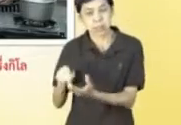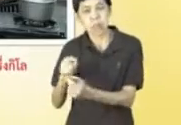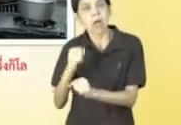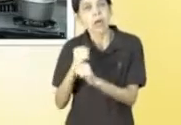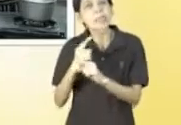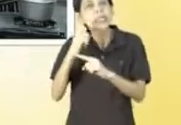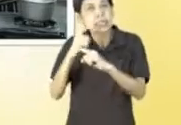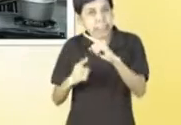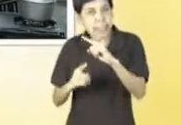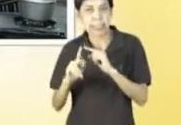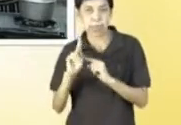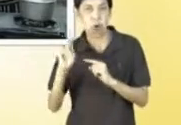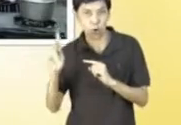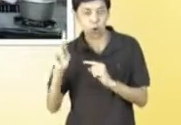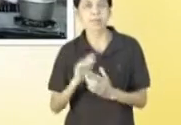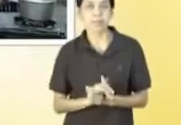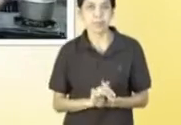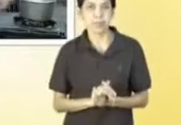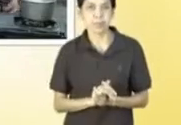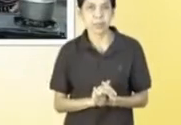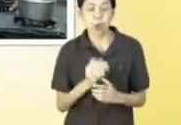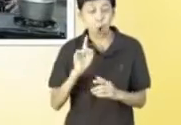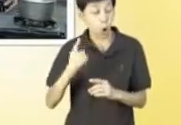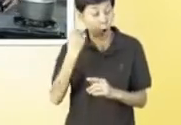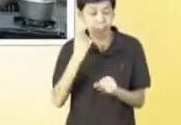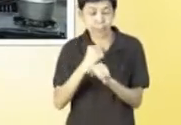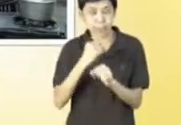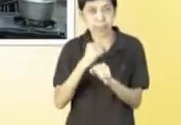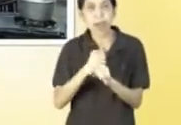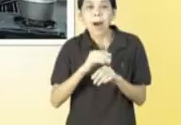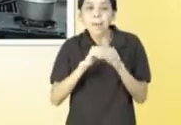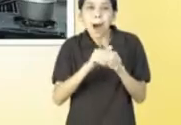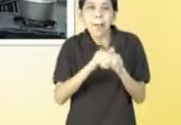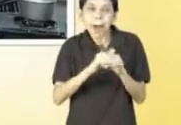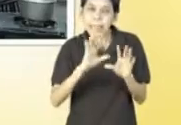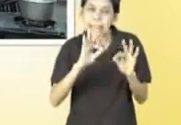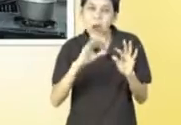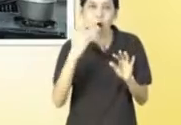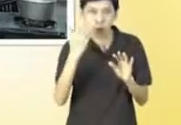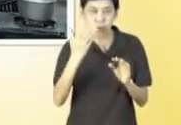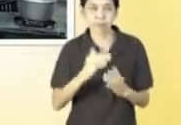โล ครับผมเดี๋ยวผมขอใส่หัวกะทิก่อน ใส่หัวกะทิก่อนใช่ไหมคะ